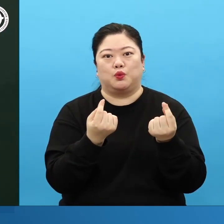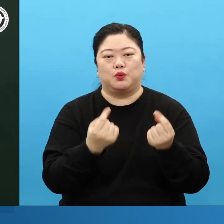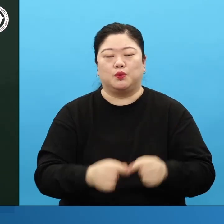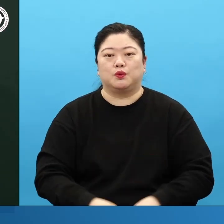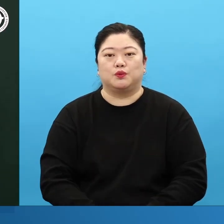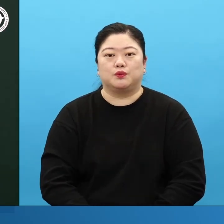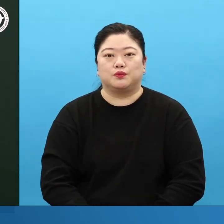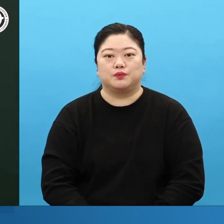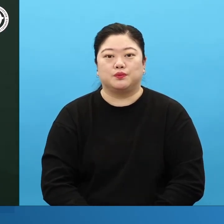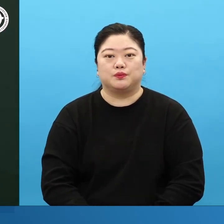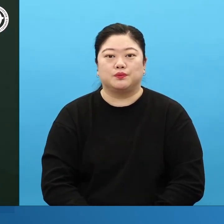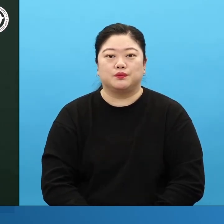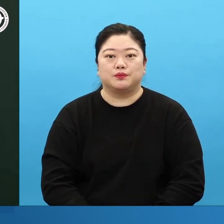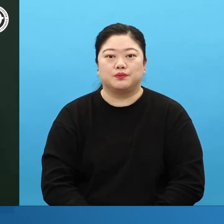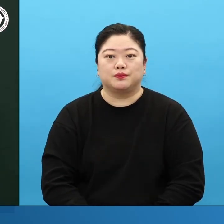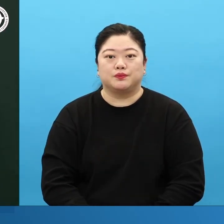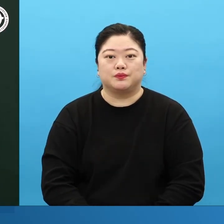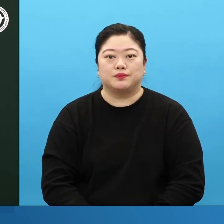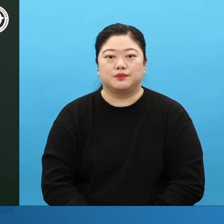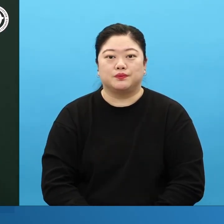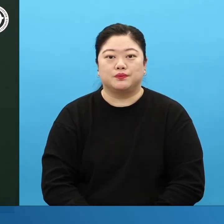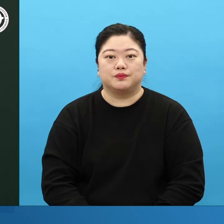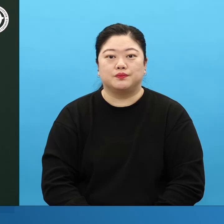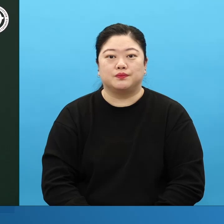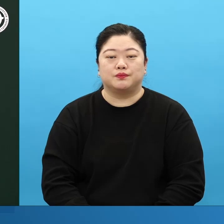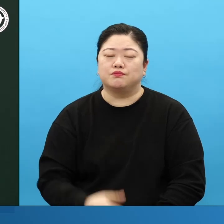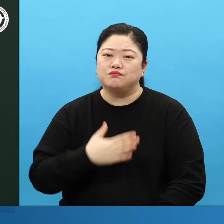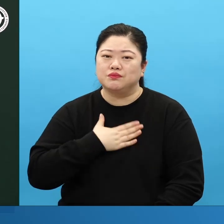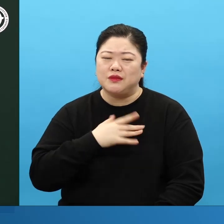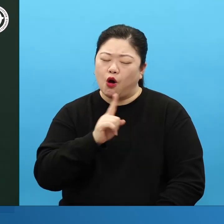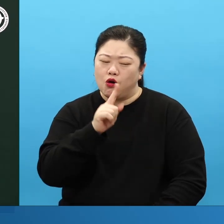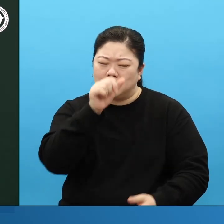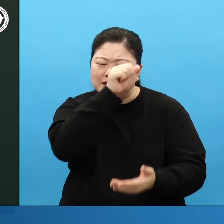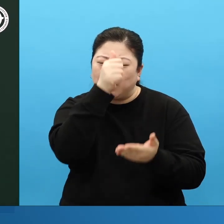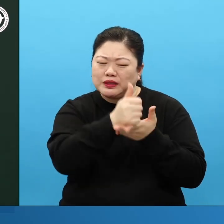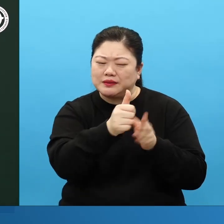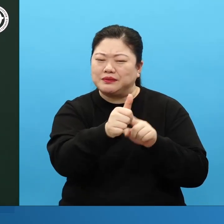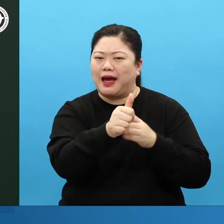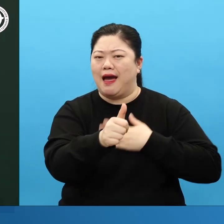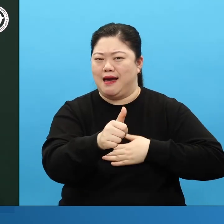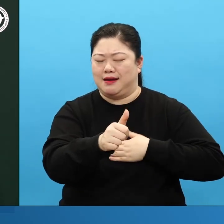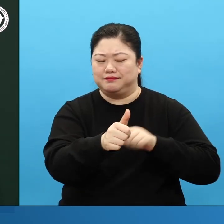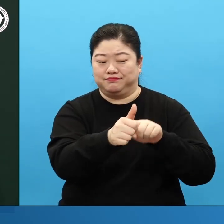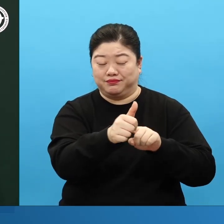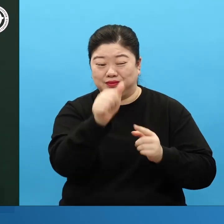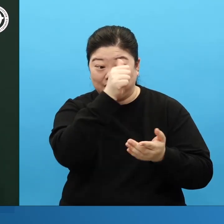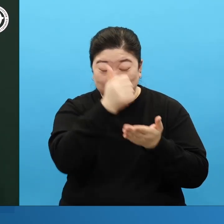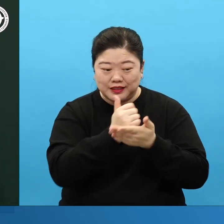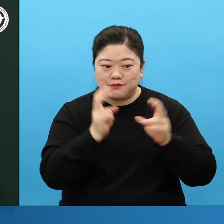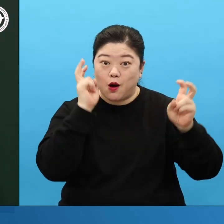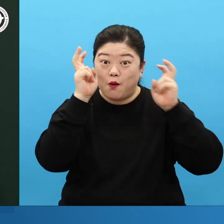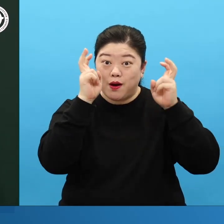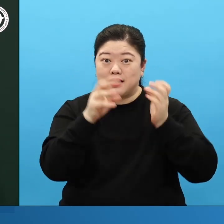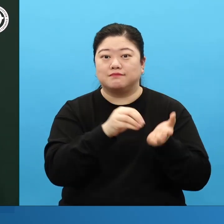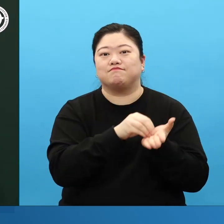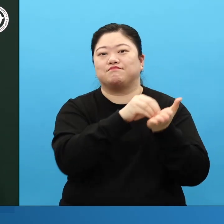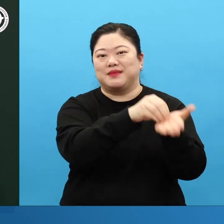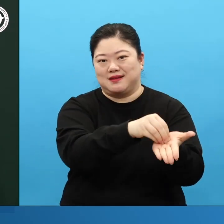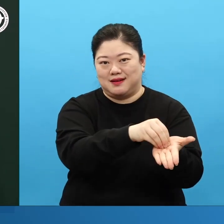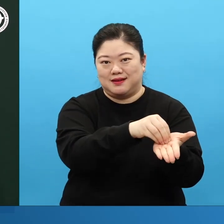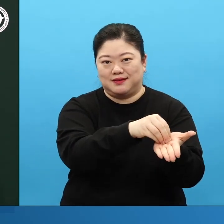así. 내가 아는 장모님 한 분은 큰 회사 취직을 했는데